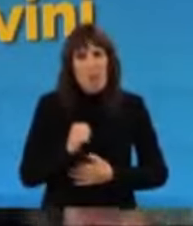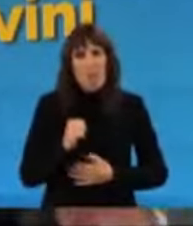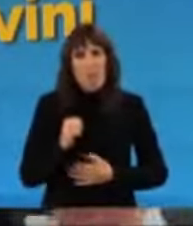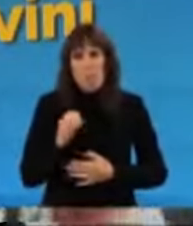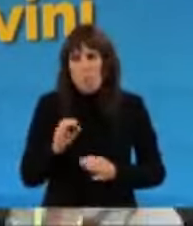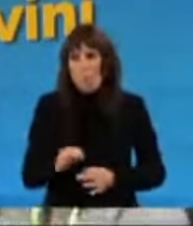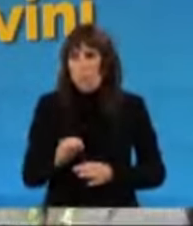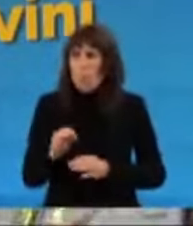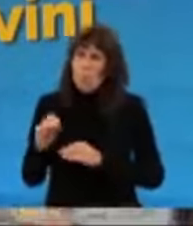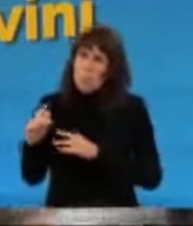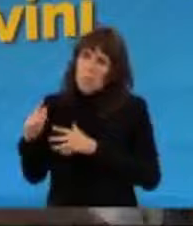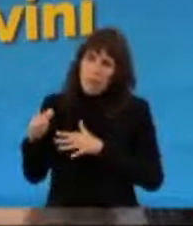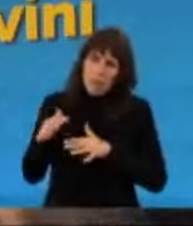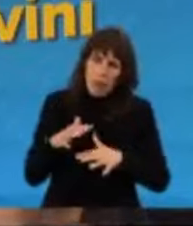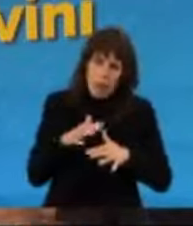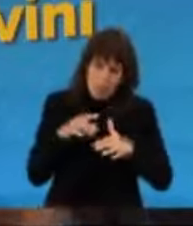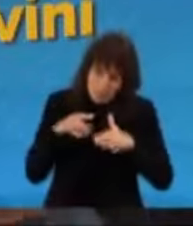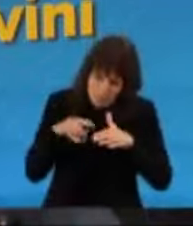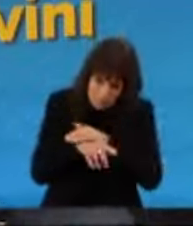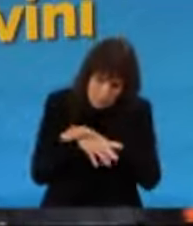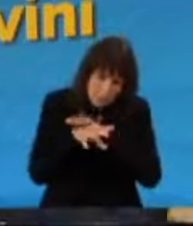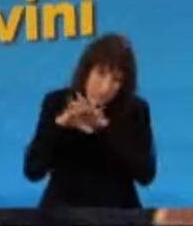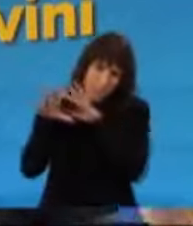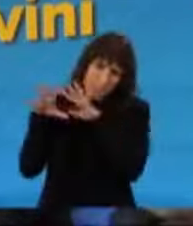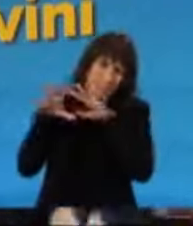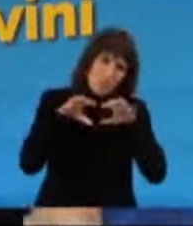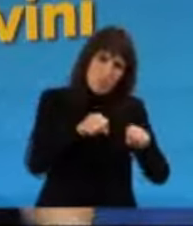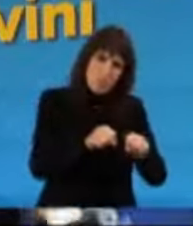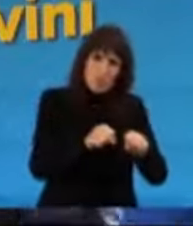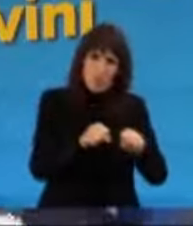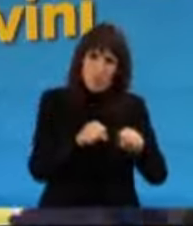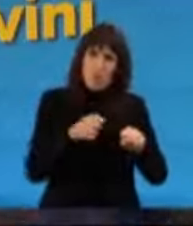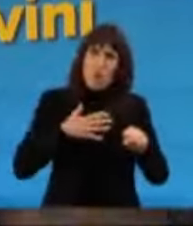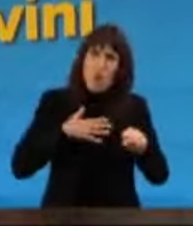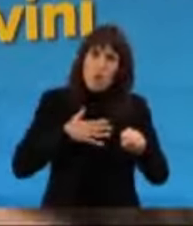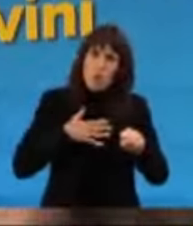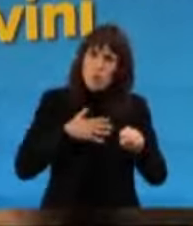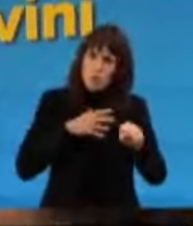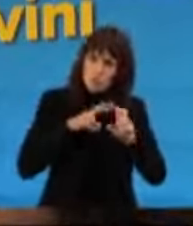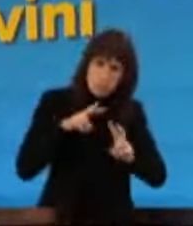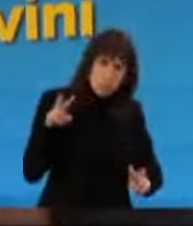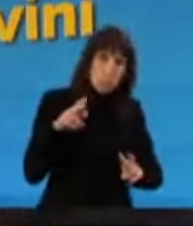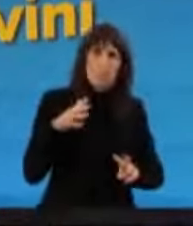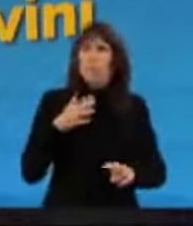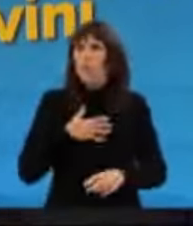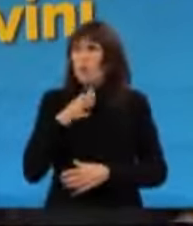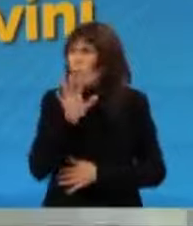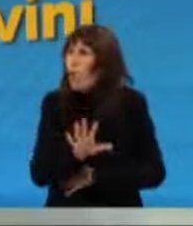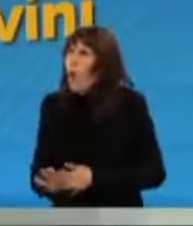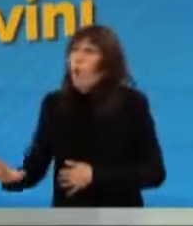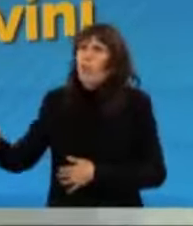massiccia dei migranti nel nostro paese, nel nostro continente. Portanto, quindi